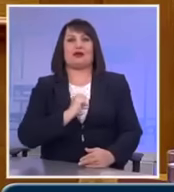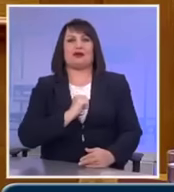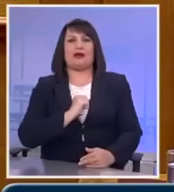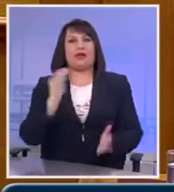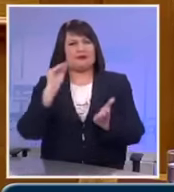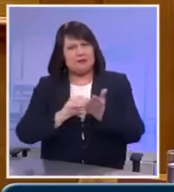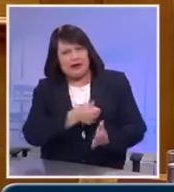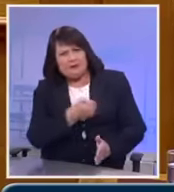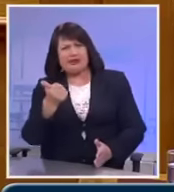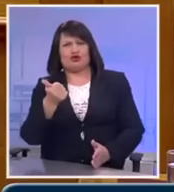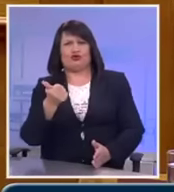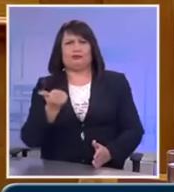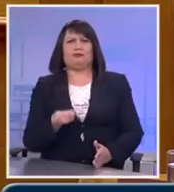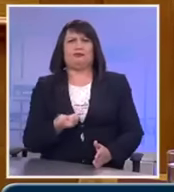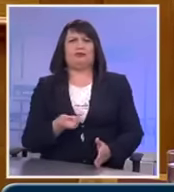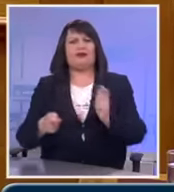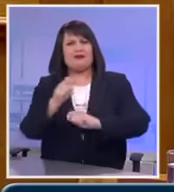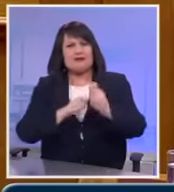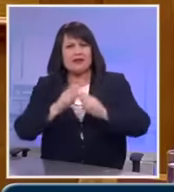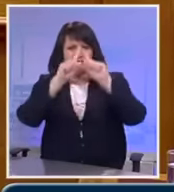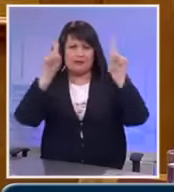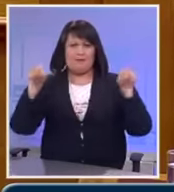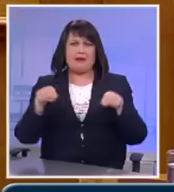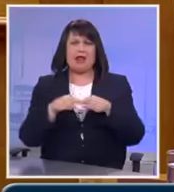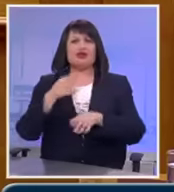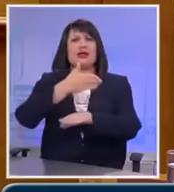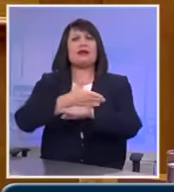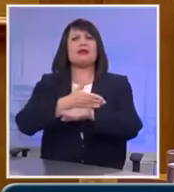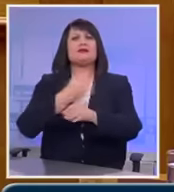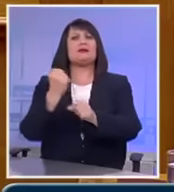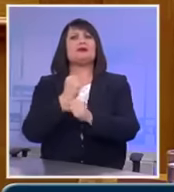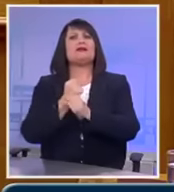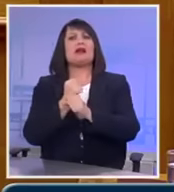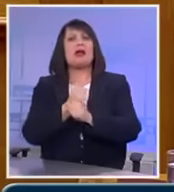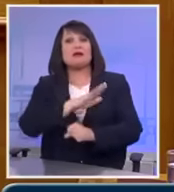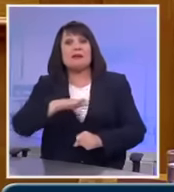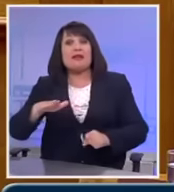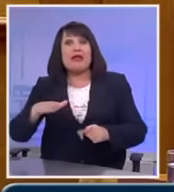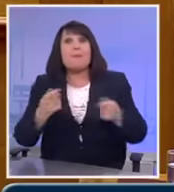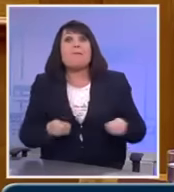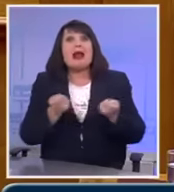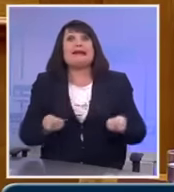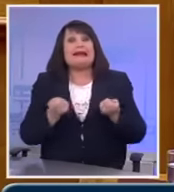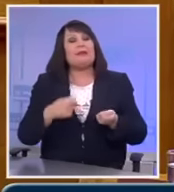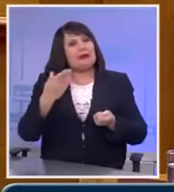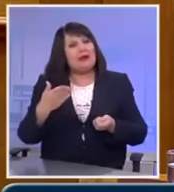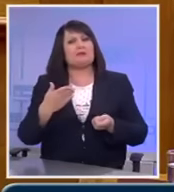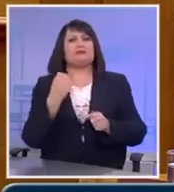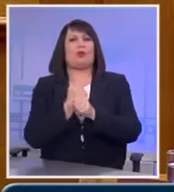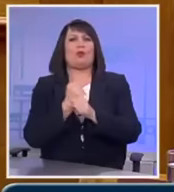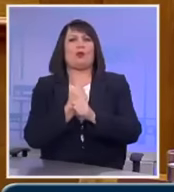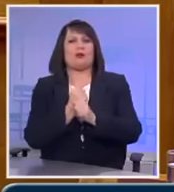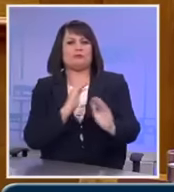αυτά εμείς θεσπίσαμε πλαίσιο για να είναι εγγυημένα τα εργασιακά δικαιώματα των παιδιών που κάνουν πρακτική άσκηση και